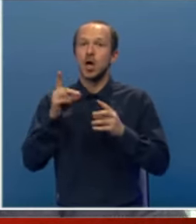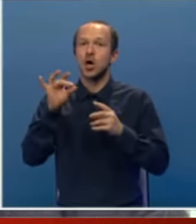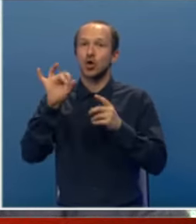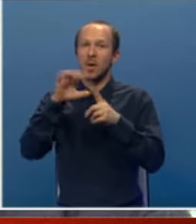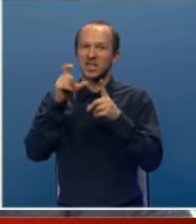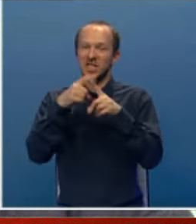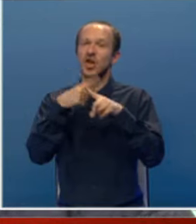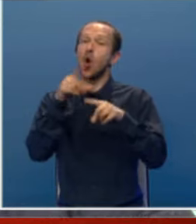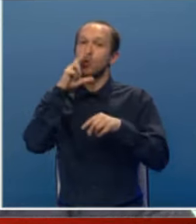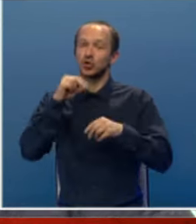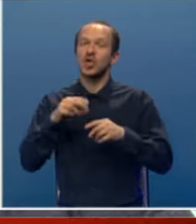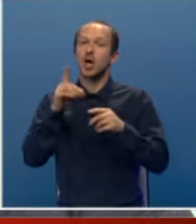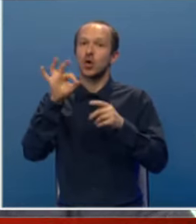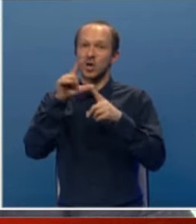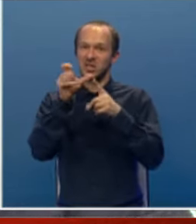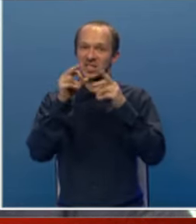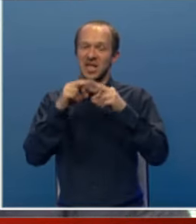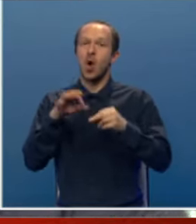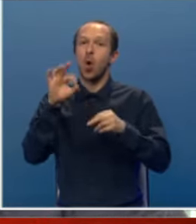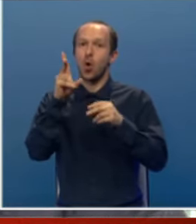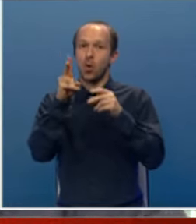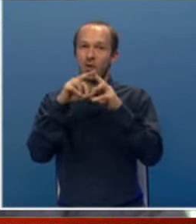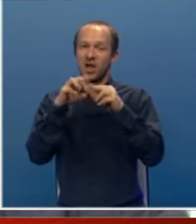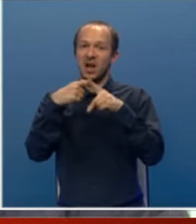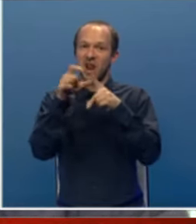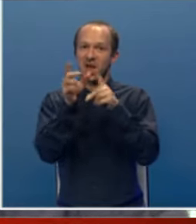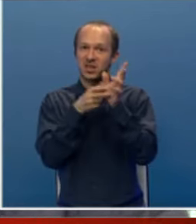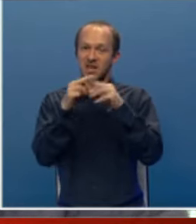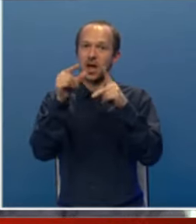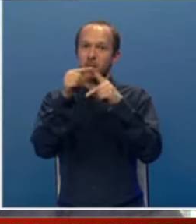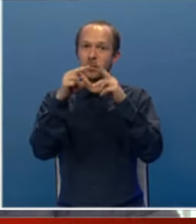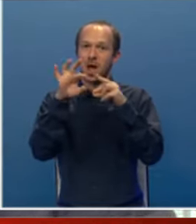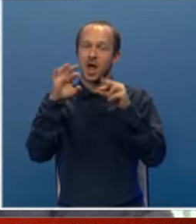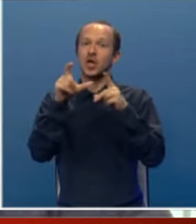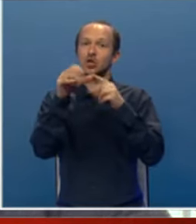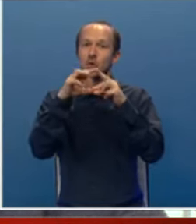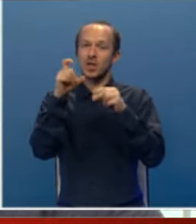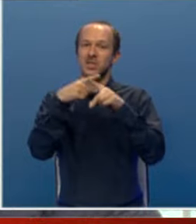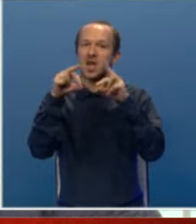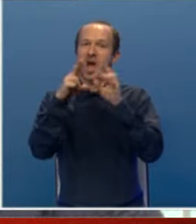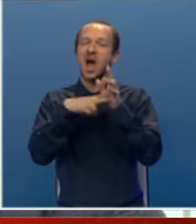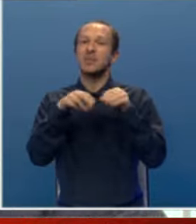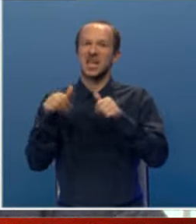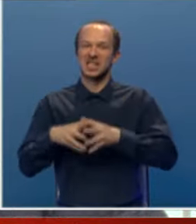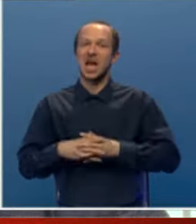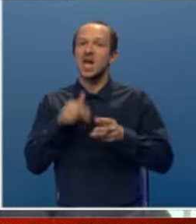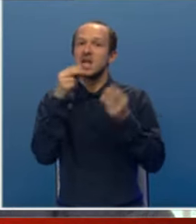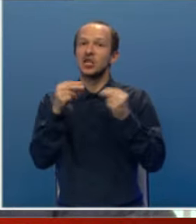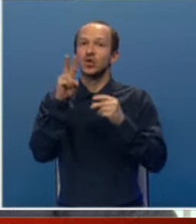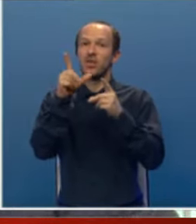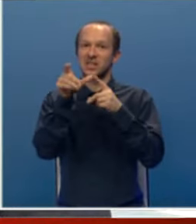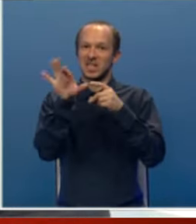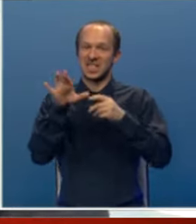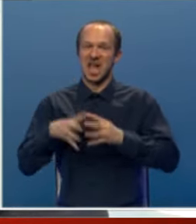romanijskih opština Rogatice, Olova, Kladnja, Pala, Sokoca, Ham, Pjeska i nešto iz